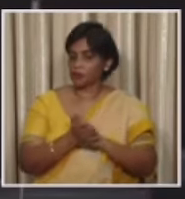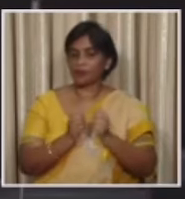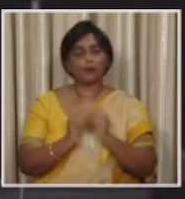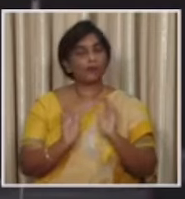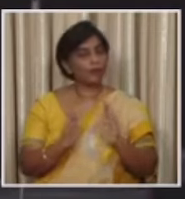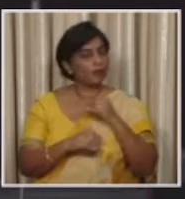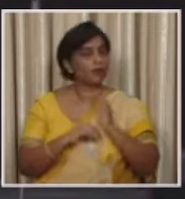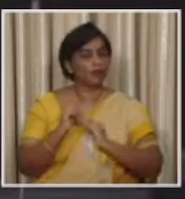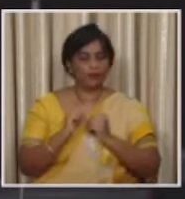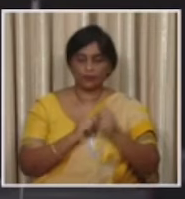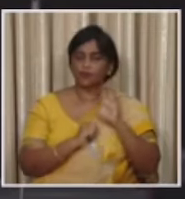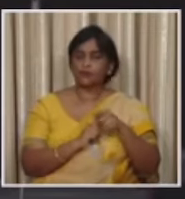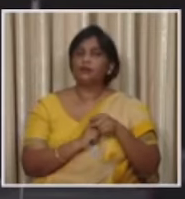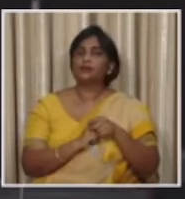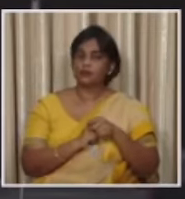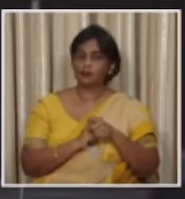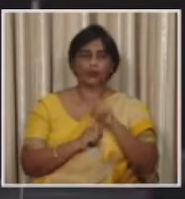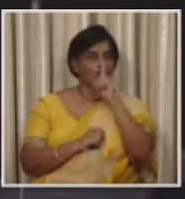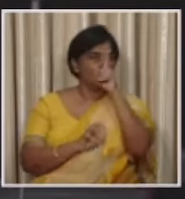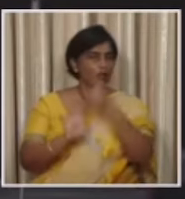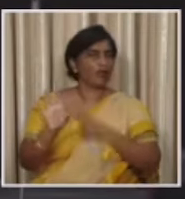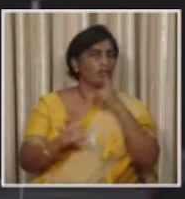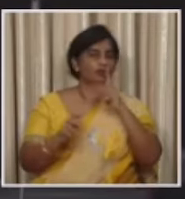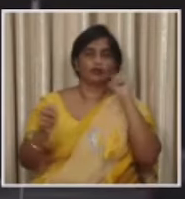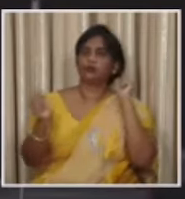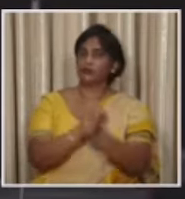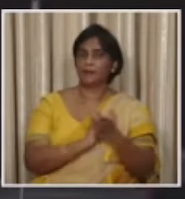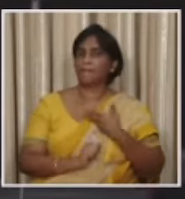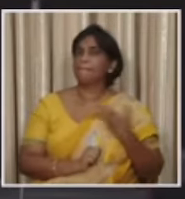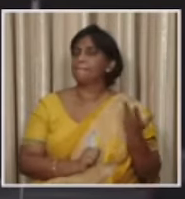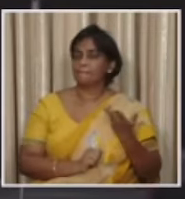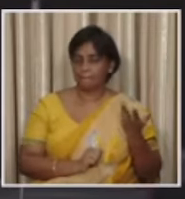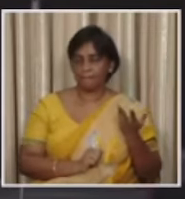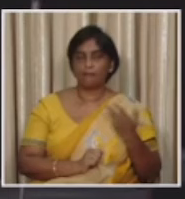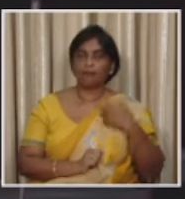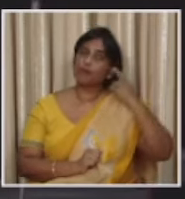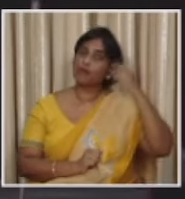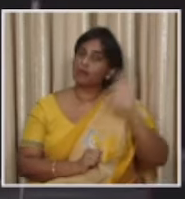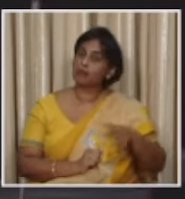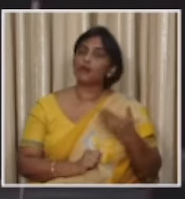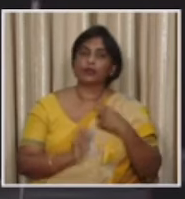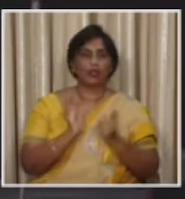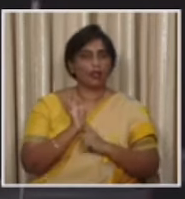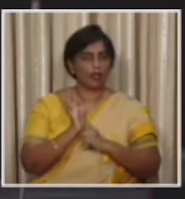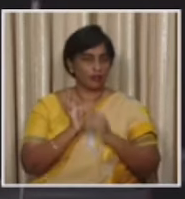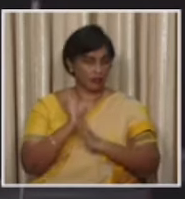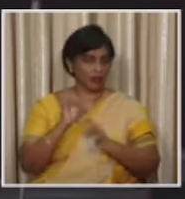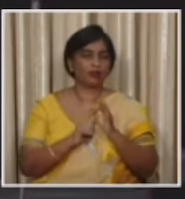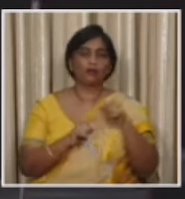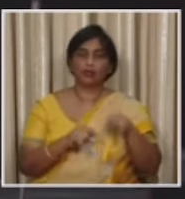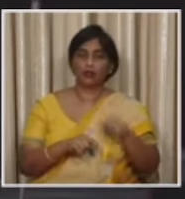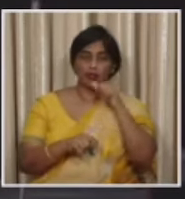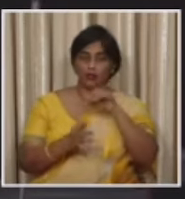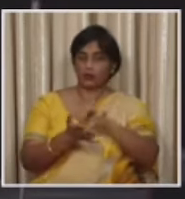ලබා දීමේ ක්‍රමවේදය එක අවුරුද්දකින් වෙනස් කරන්න බෑ. අපි බලාපොරොත්තු වෙන්නේ කිරියල් ඇමතුමා දැන්